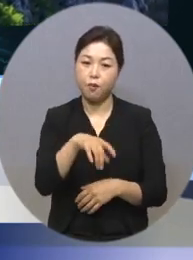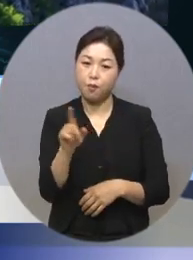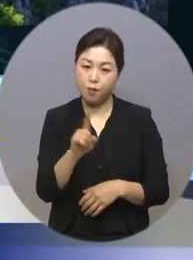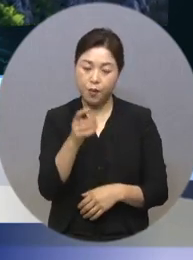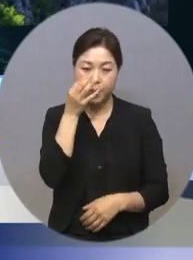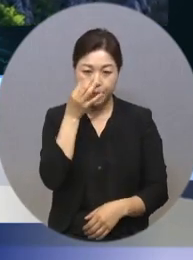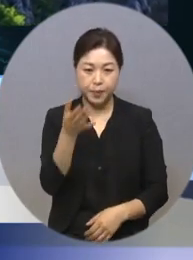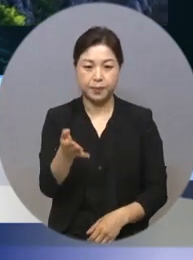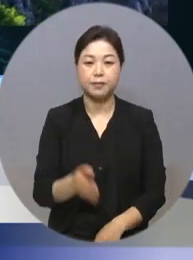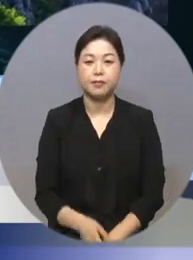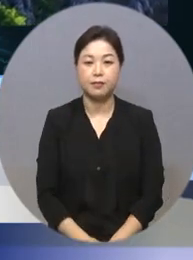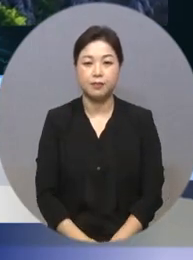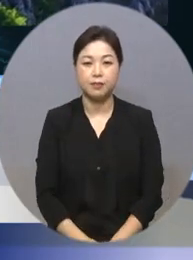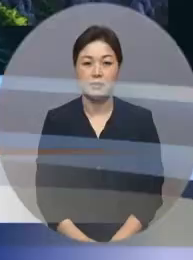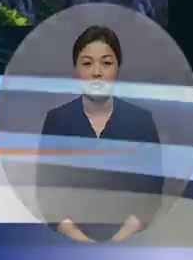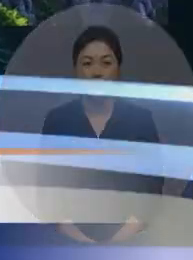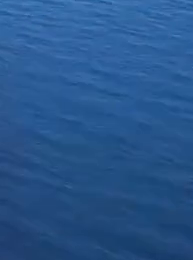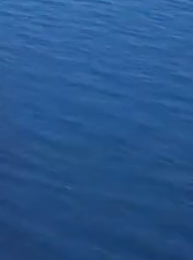문경화 기자가 전해드립니다.